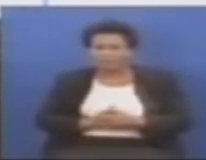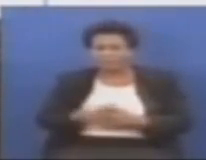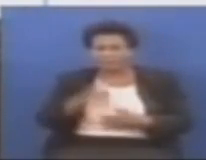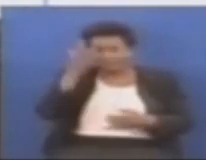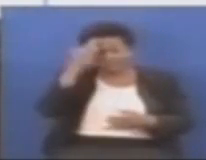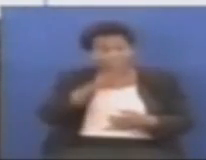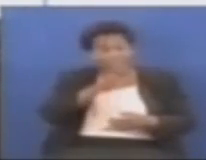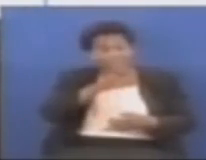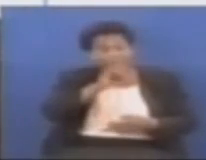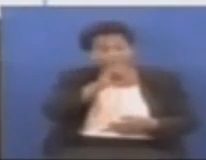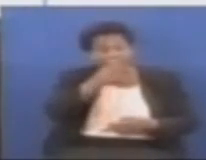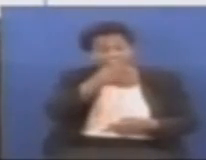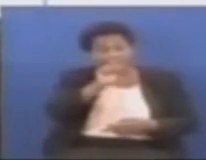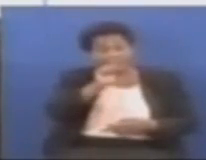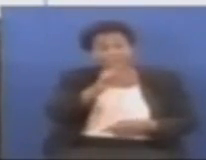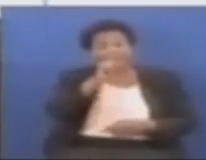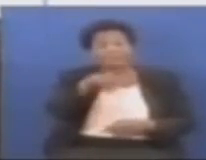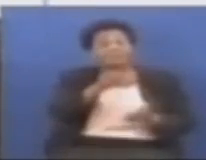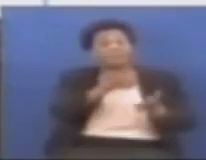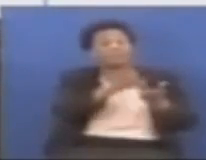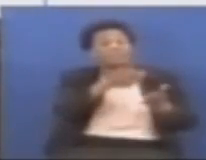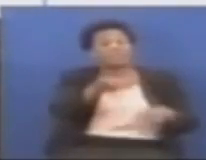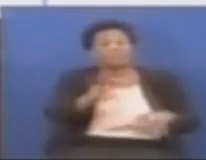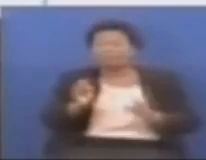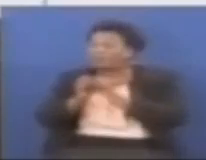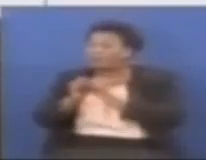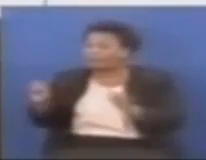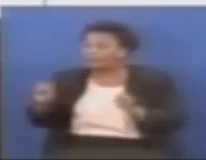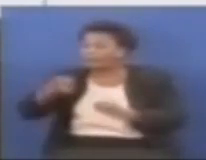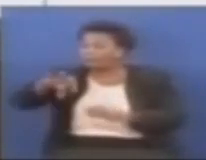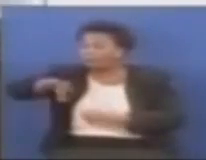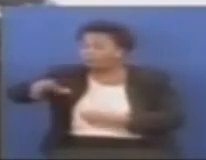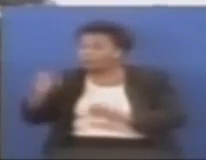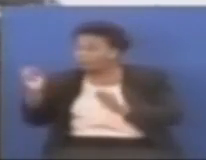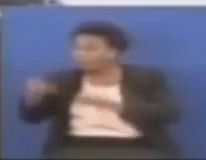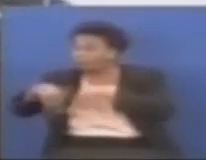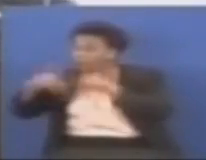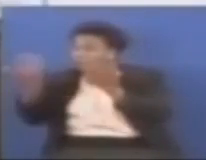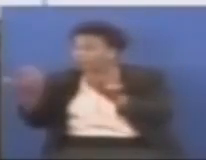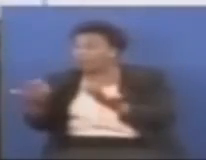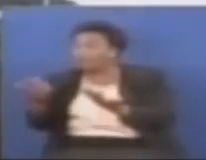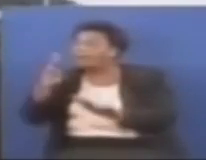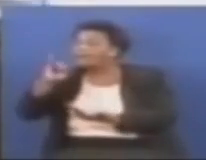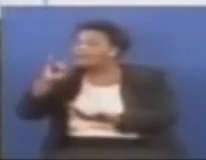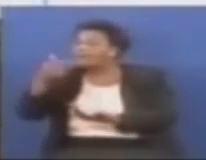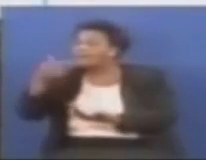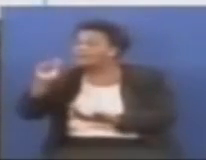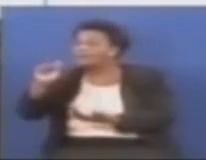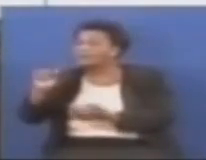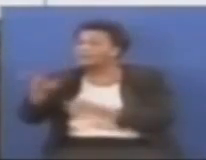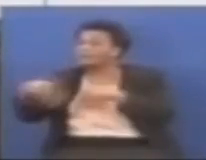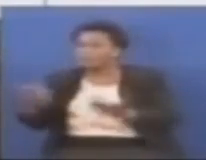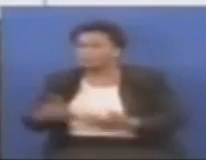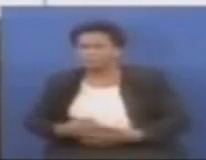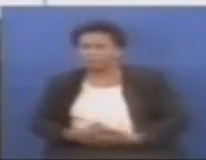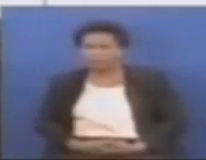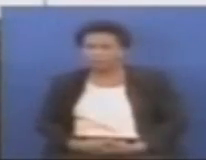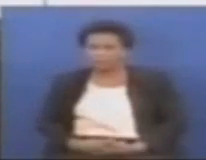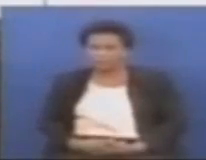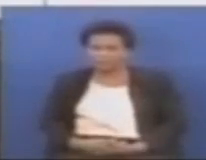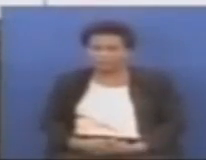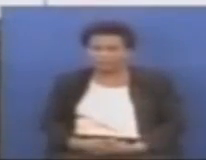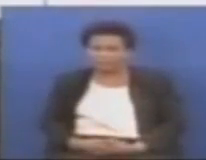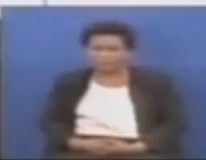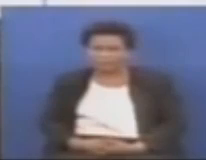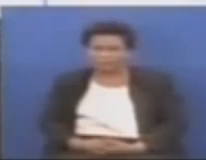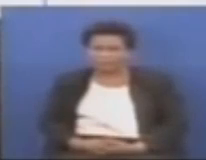tukufu, ninaomba waheshimiwa wabunge wote tushirikiane katika kuchangia jitihada